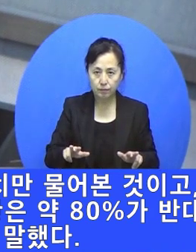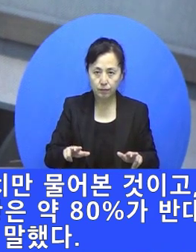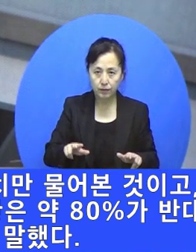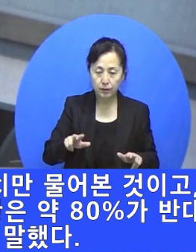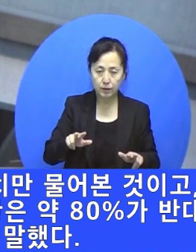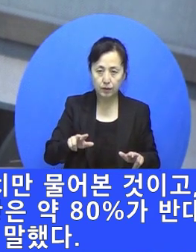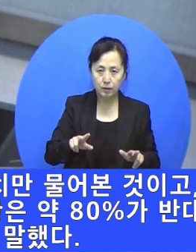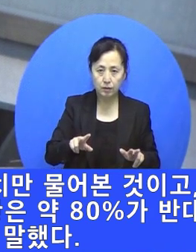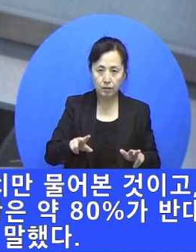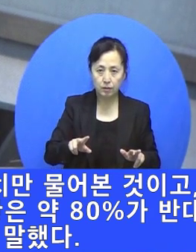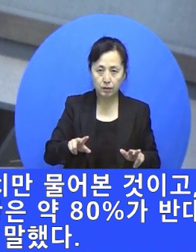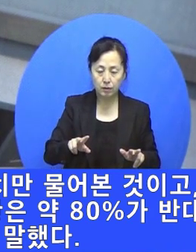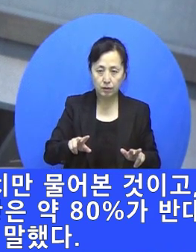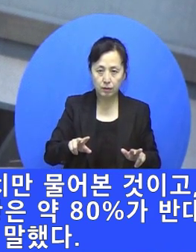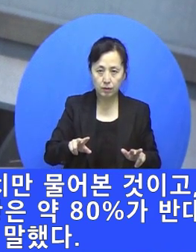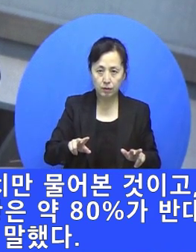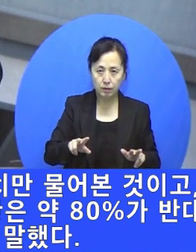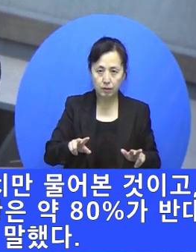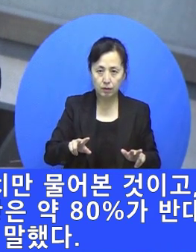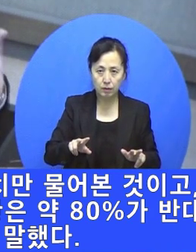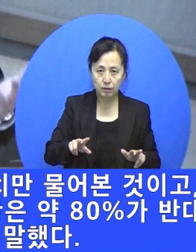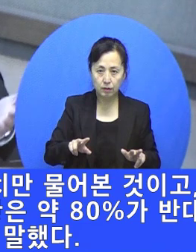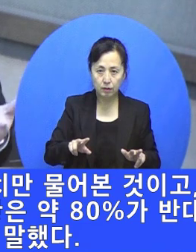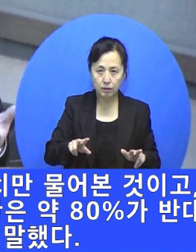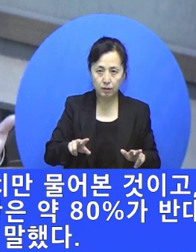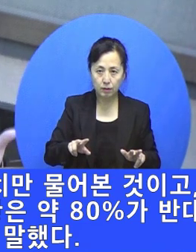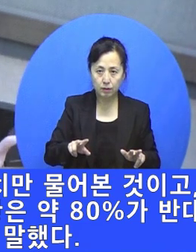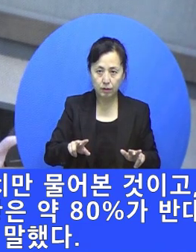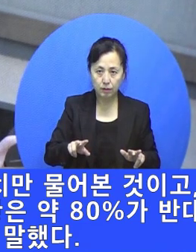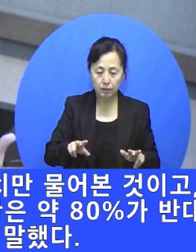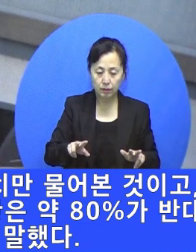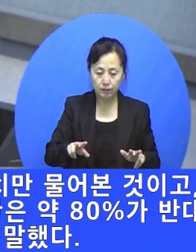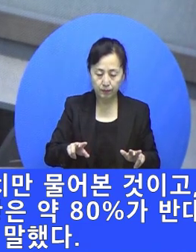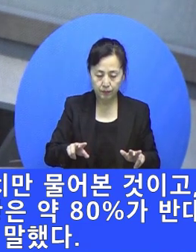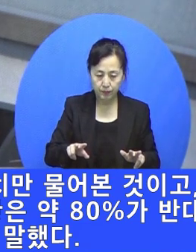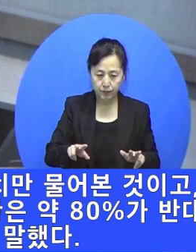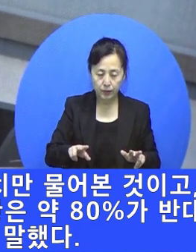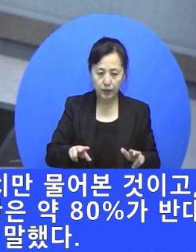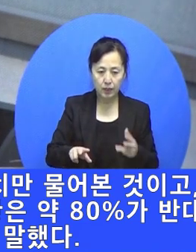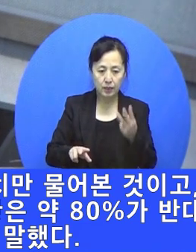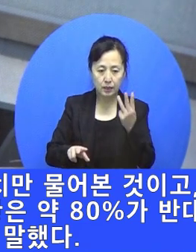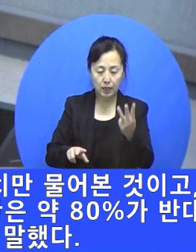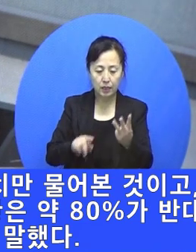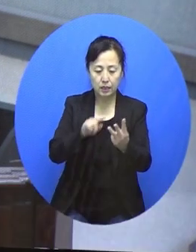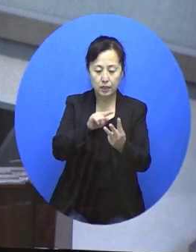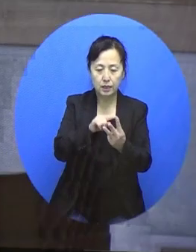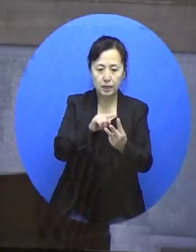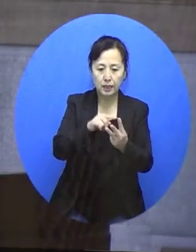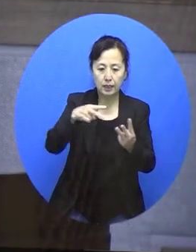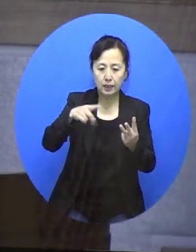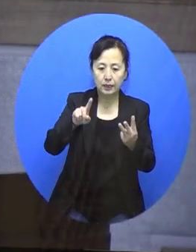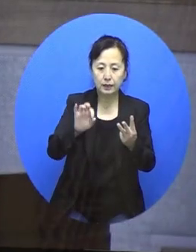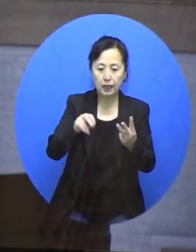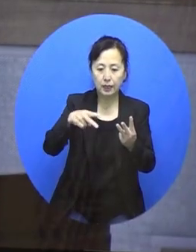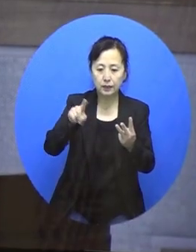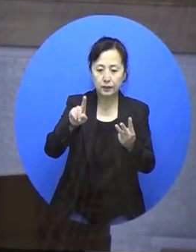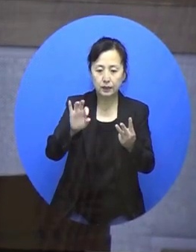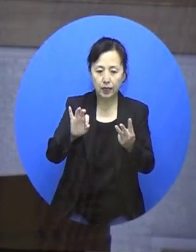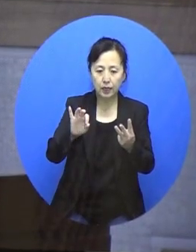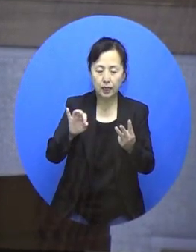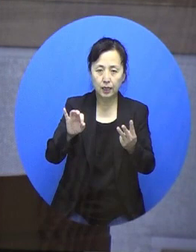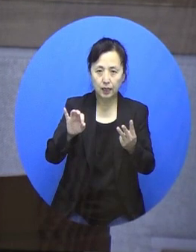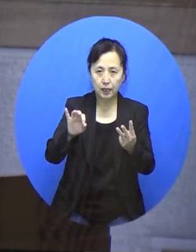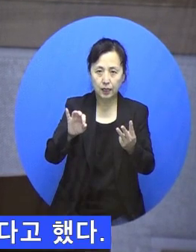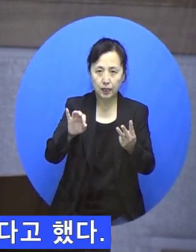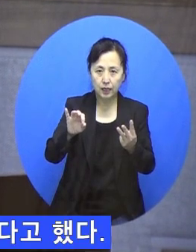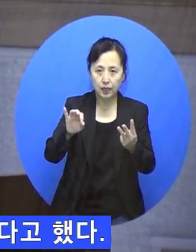홍보 그리고 시민협의체를 전면적으로 리뉴얼을 해야 된다고 생각하는데 혹시 어떻게 생각하십니까? 뭐 다시 한번 생각할